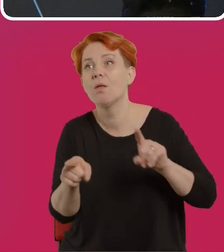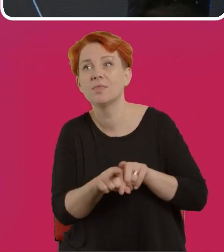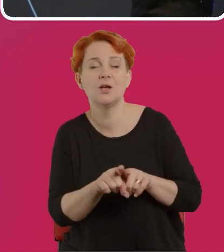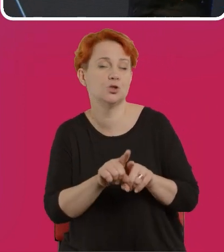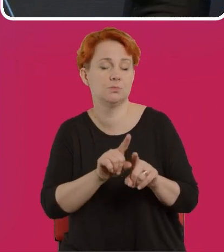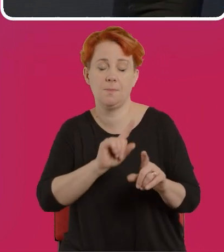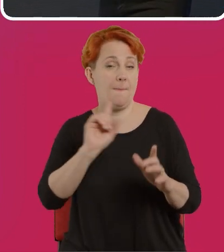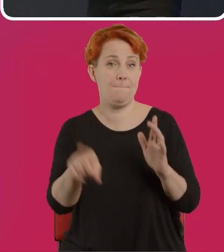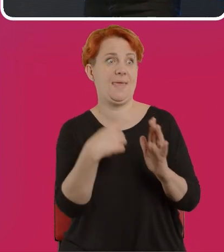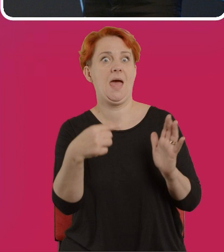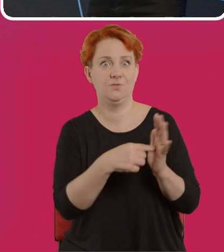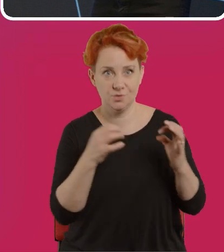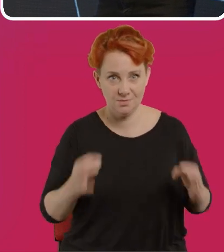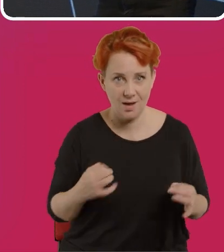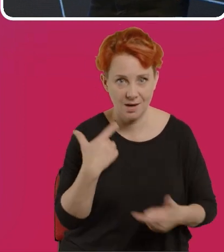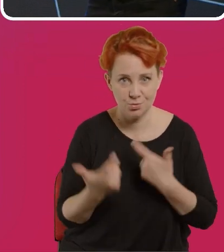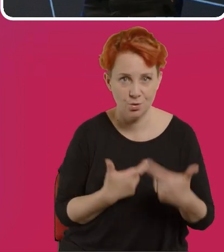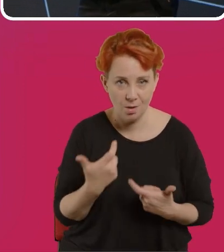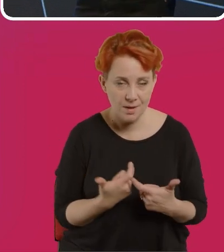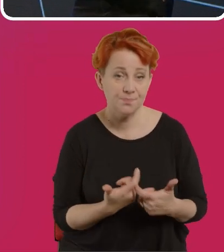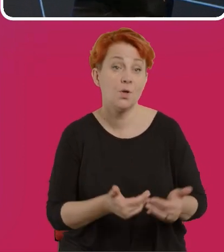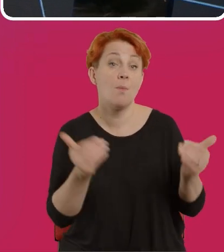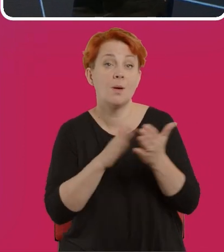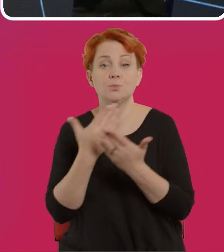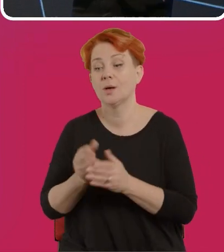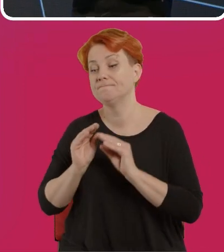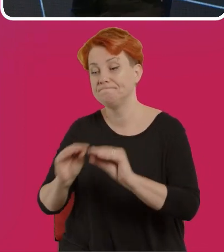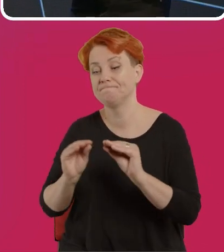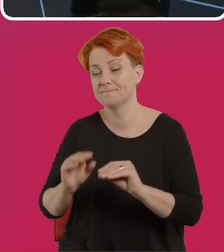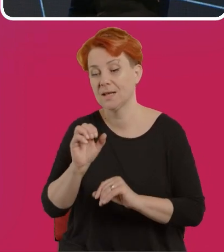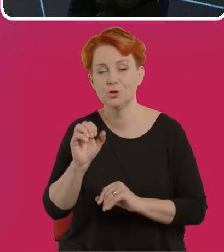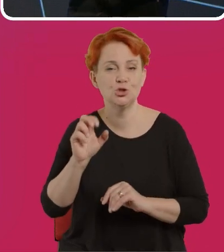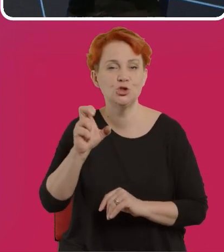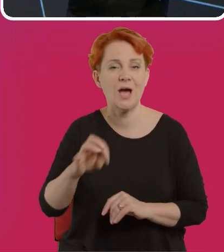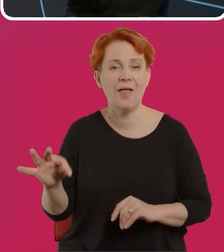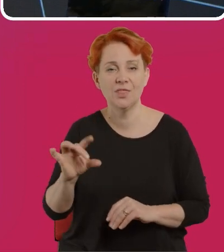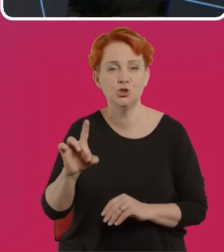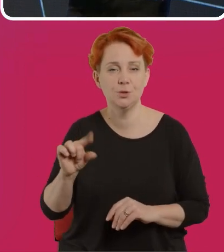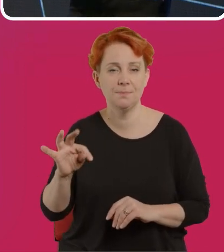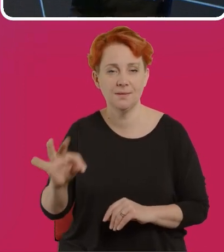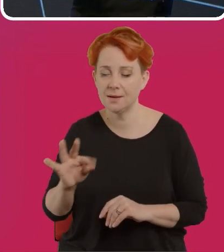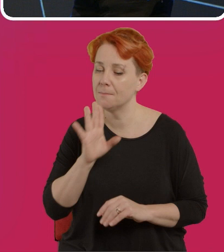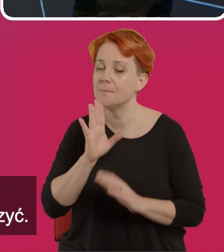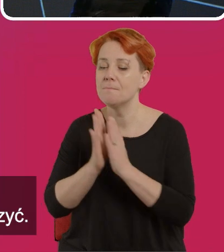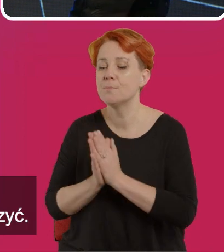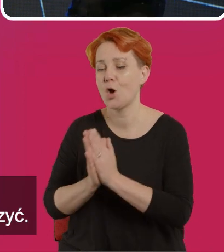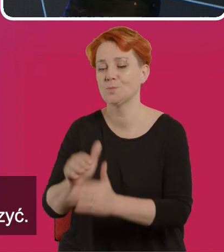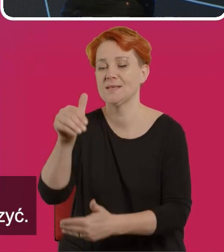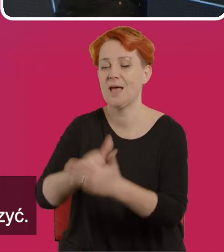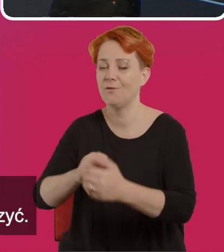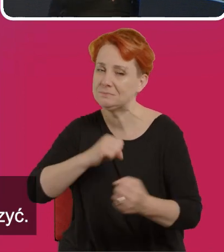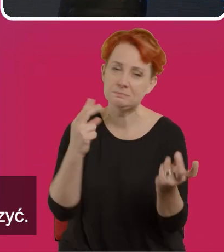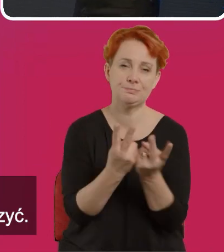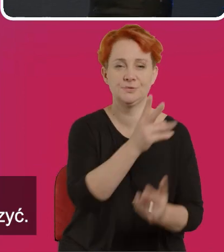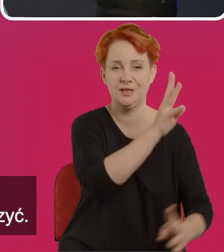pierwsza rzecz, którą robimy. Możemy wytrenować, poprosić AI, żeby ChatGPT, żeby się zachowywał tak jak nasz klient. I pomimo tego,